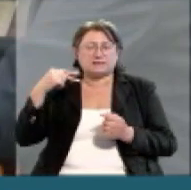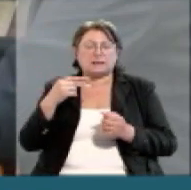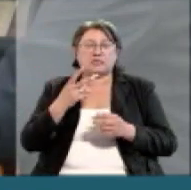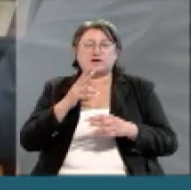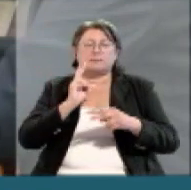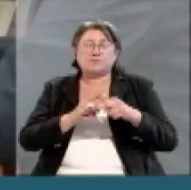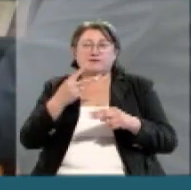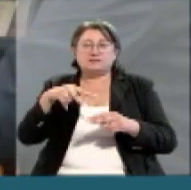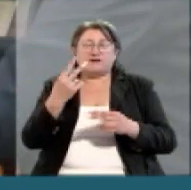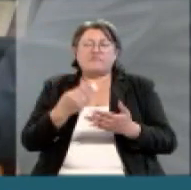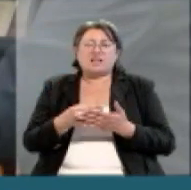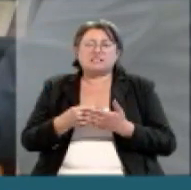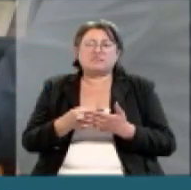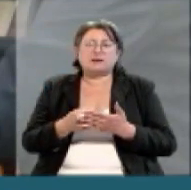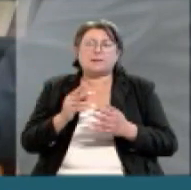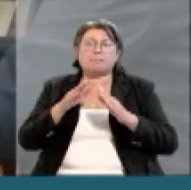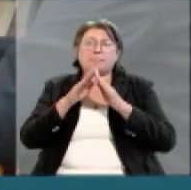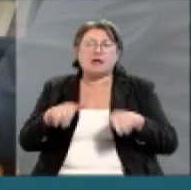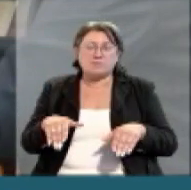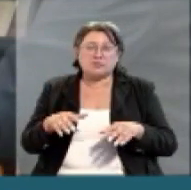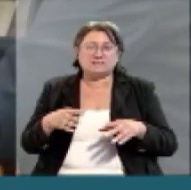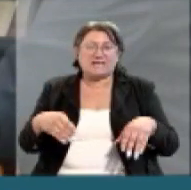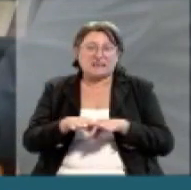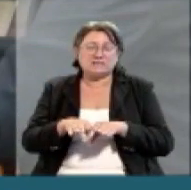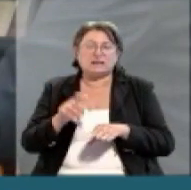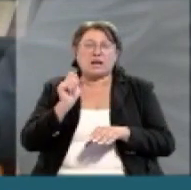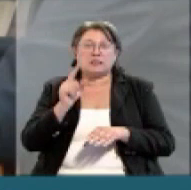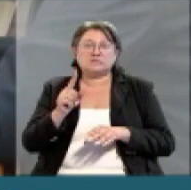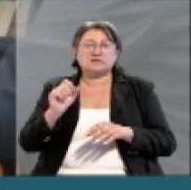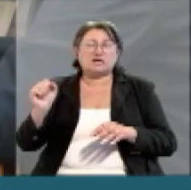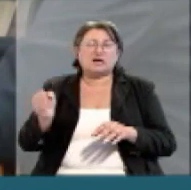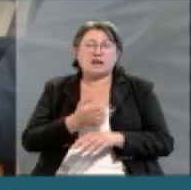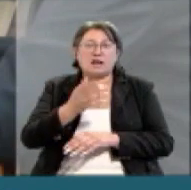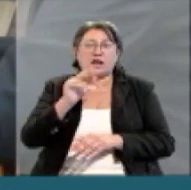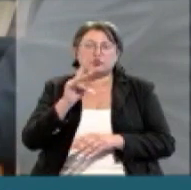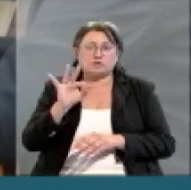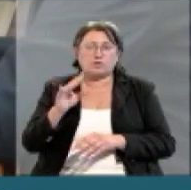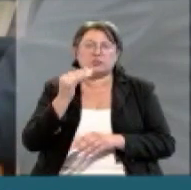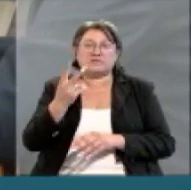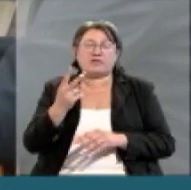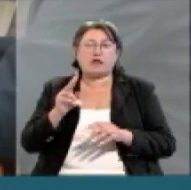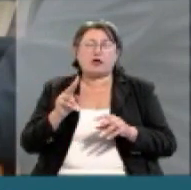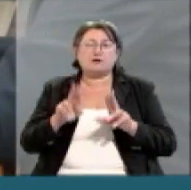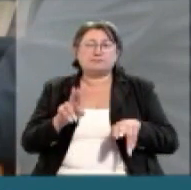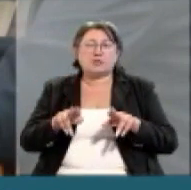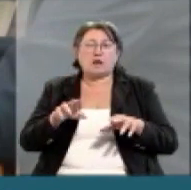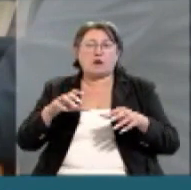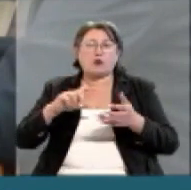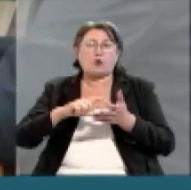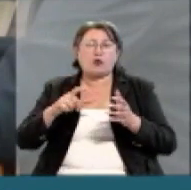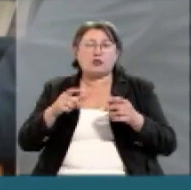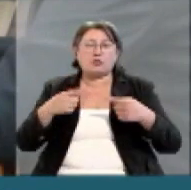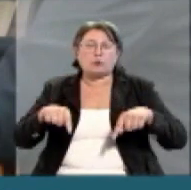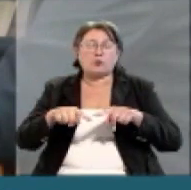кескен, 11 жасырын казино мен 2 букмекерлік кеңсе жабылды. Бюджет қаржысын жымқыру фактілері бойынша отын энергетика